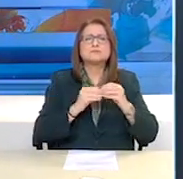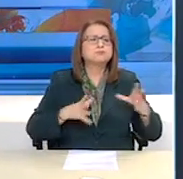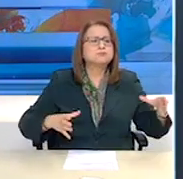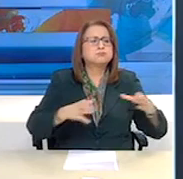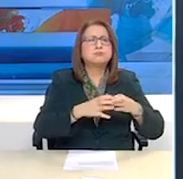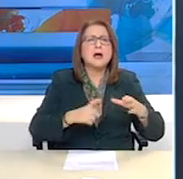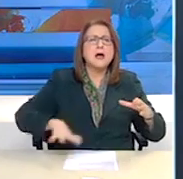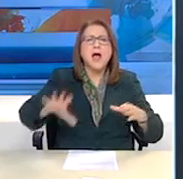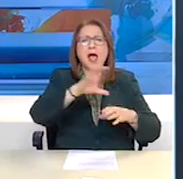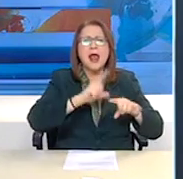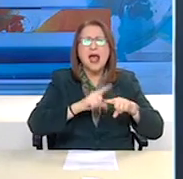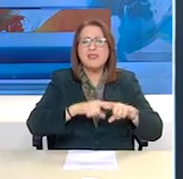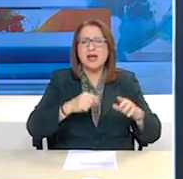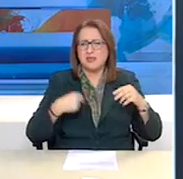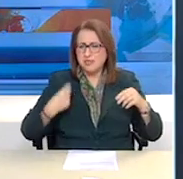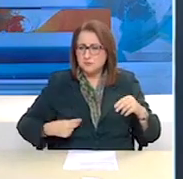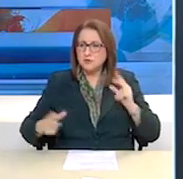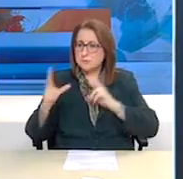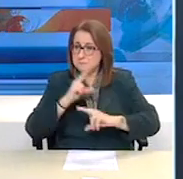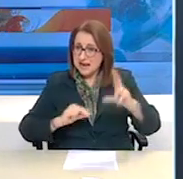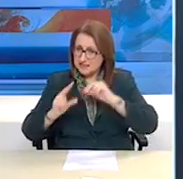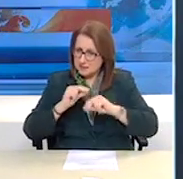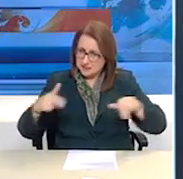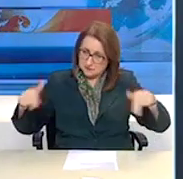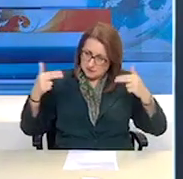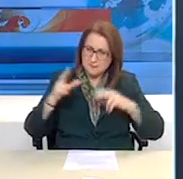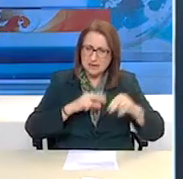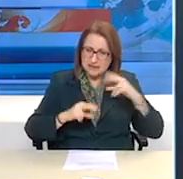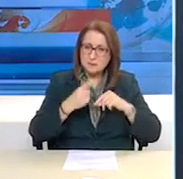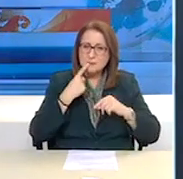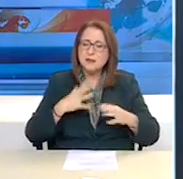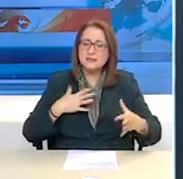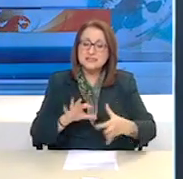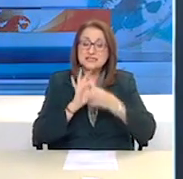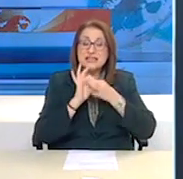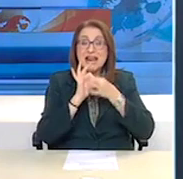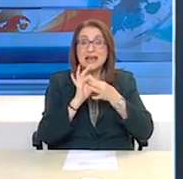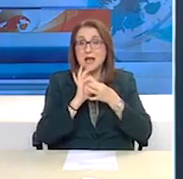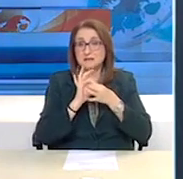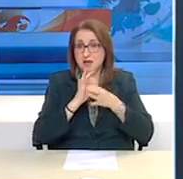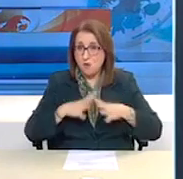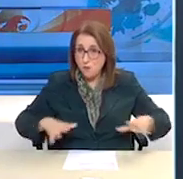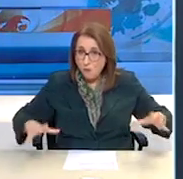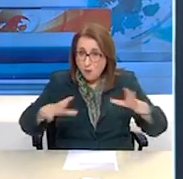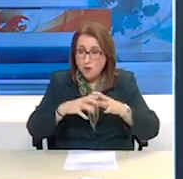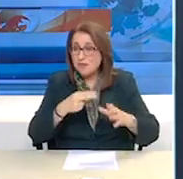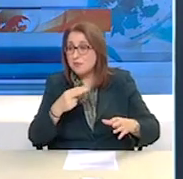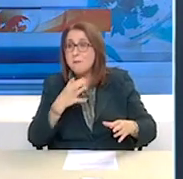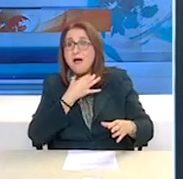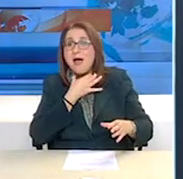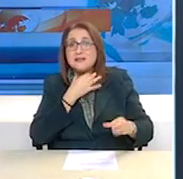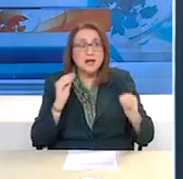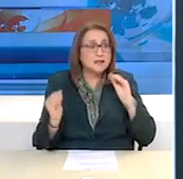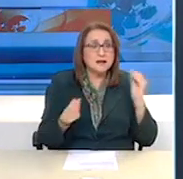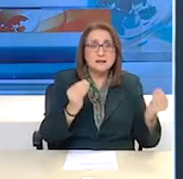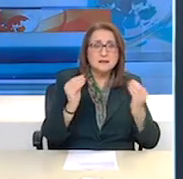Παπαστεργίου, συζητήθηκε στενότερη συνεργασία ανάμεσα στην κεντρική κυβέρνηση και στην τοπική αυτοδιοίκηση για την αντιμετώπιση των εκτάκτων αναγκών που έχουν